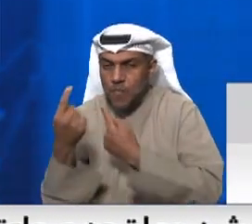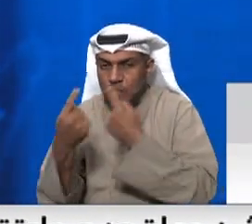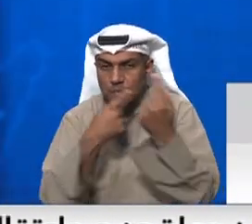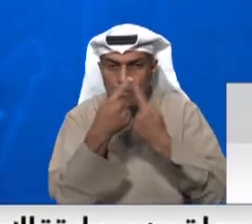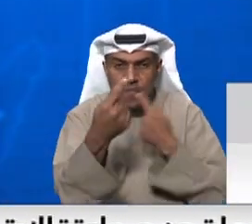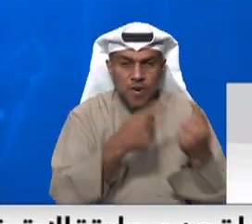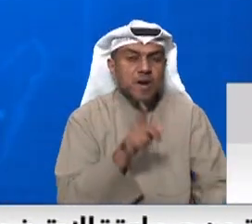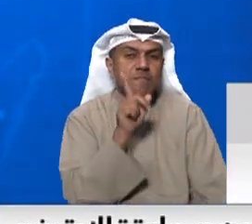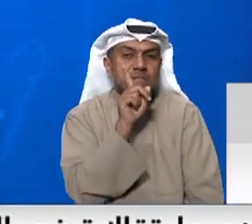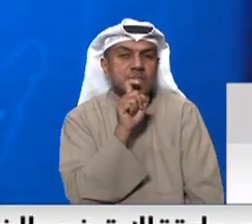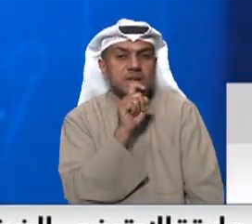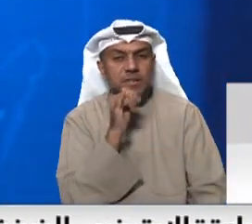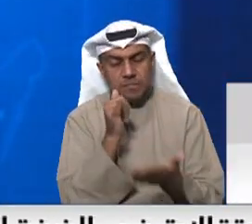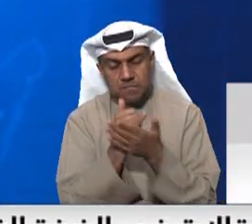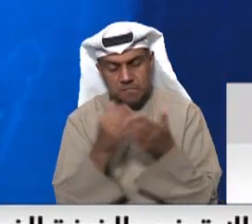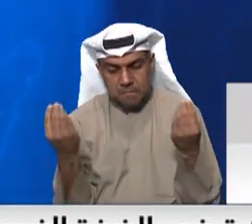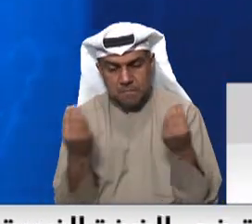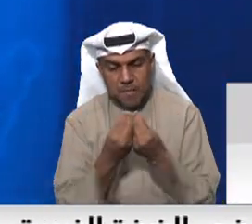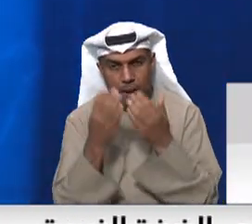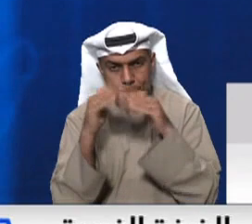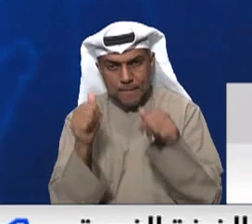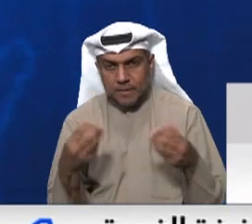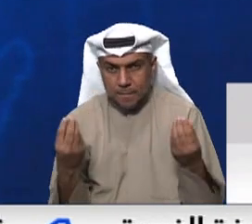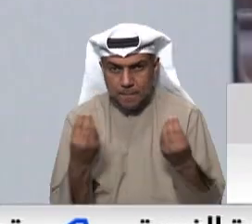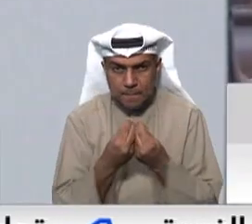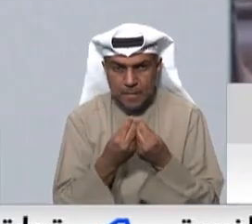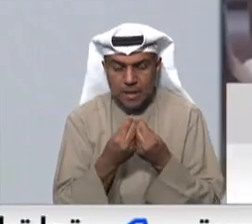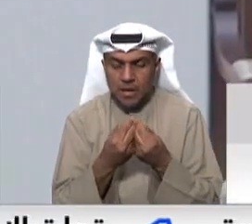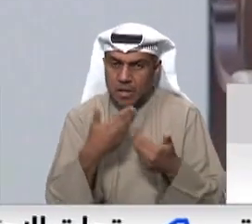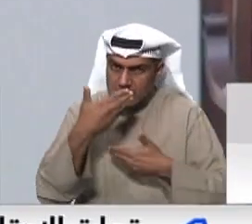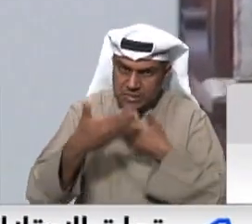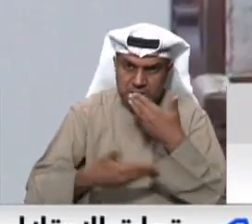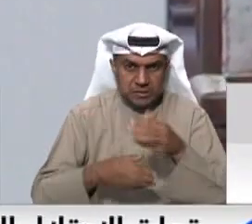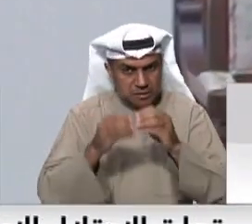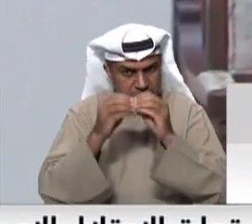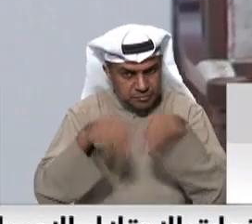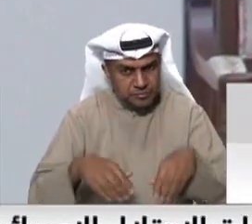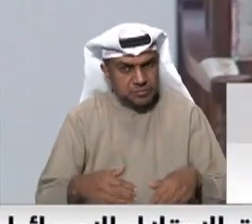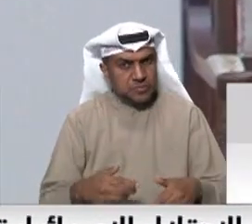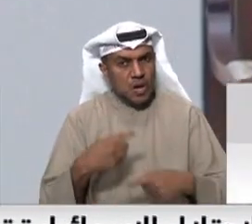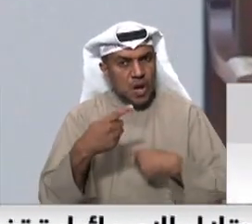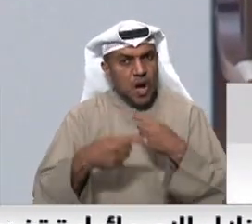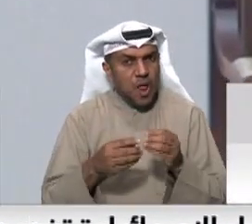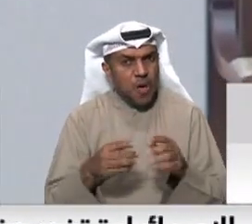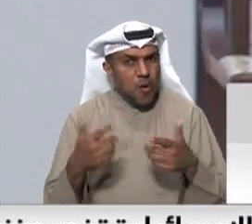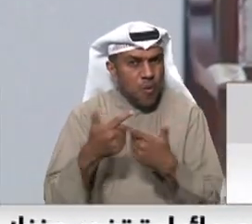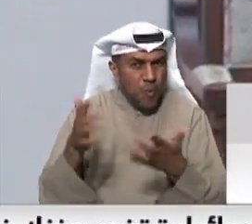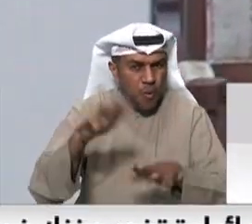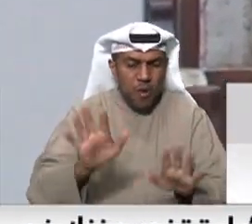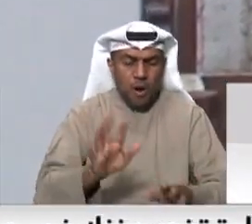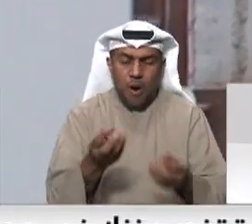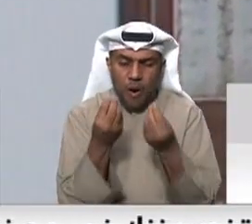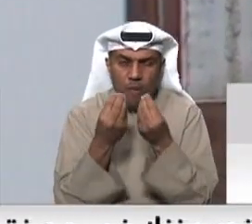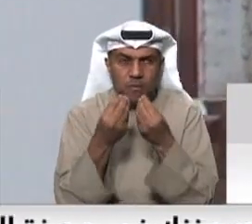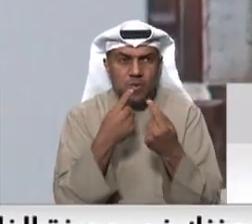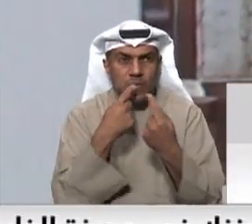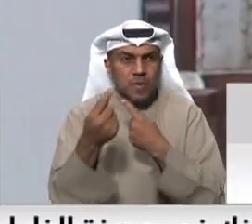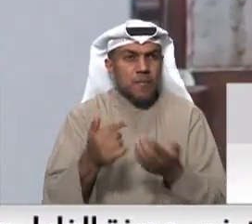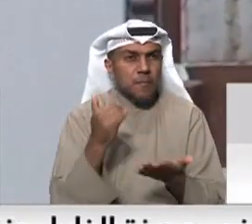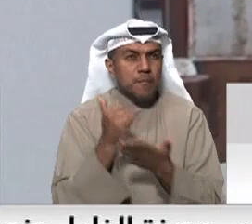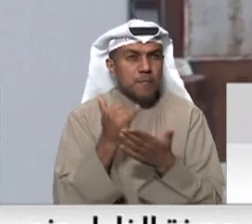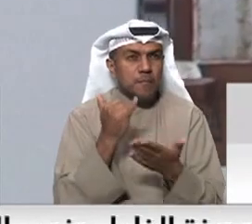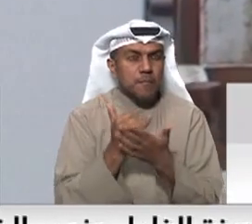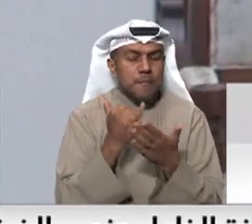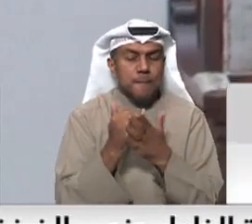مصريه قطريه في مسعى لتهدئه الاوضاع في قطاع غزه المحاصر واكد مسؤول مصري ان